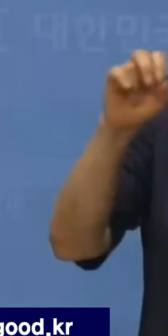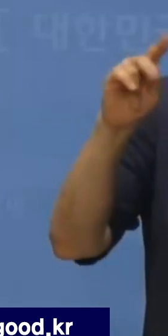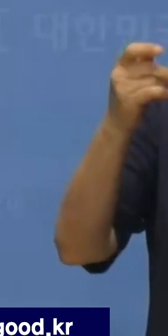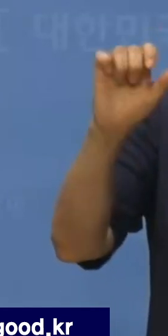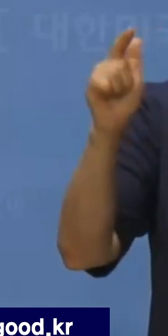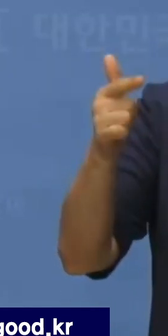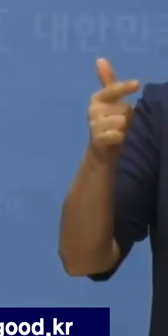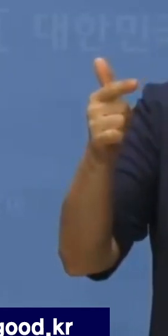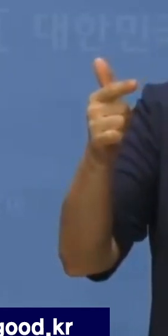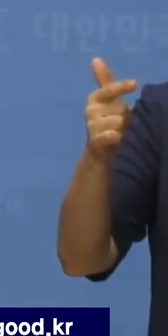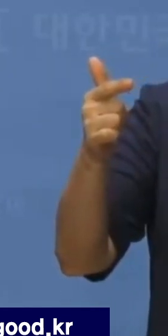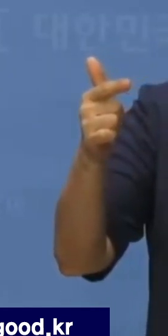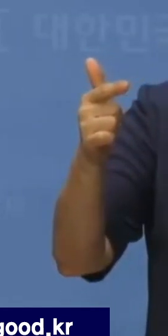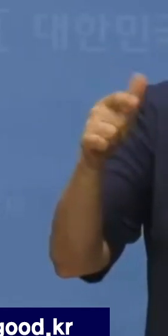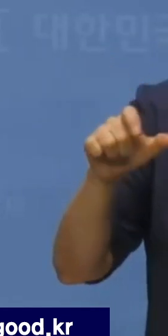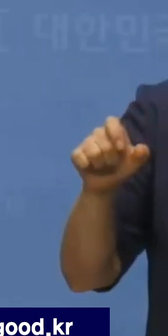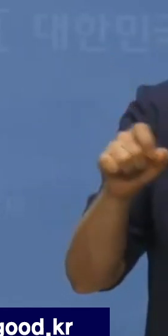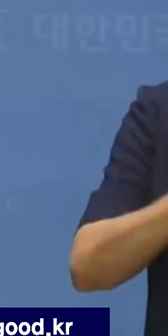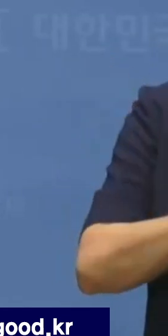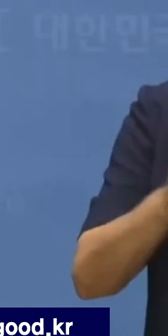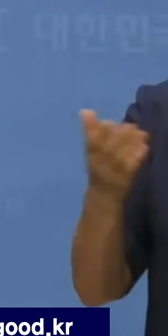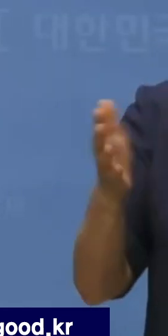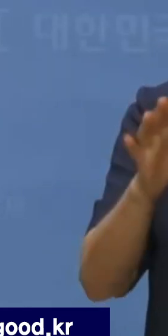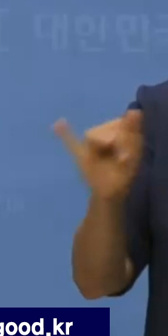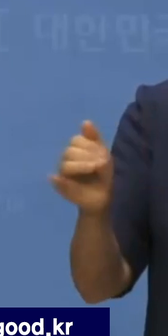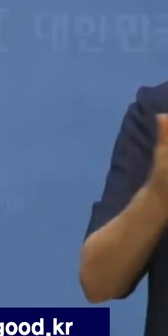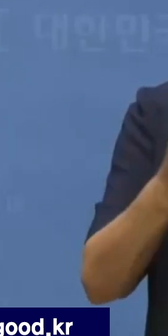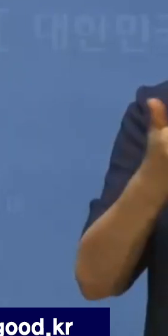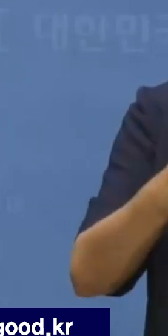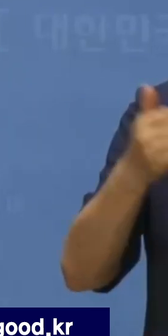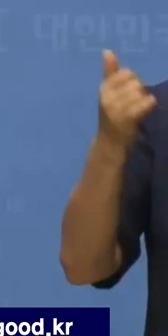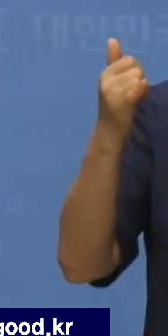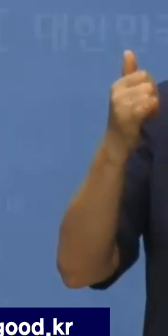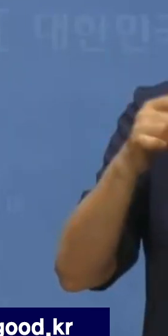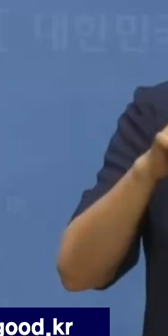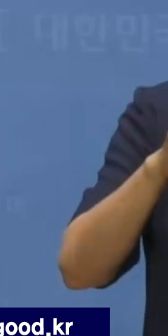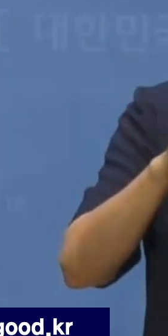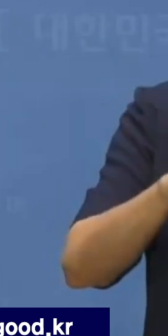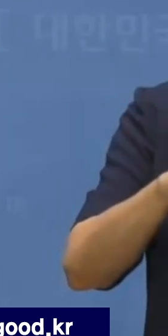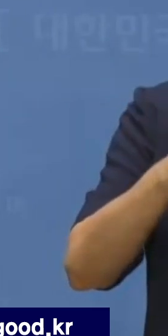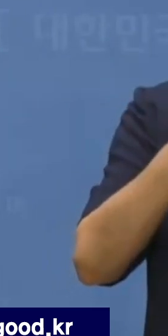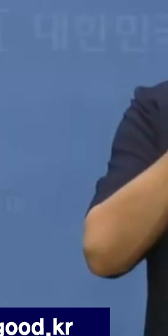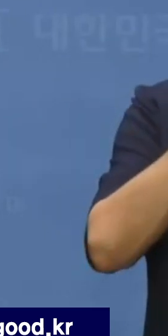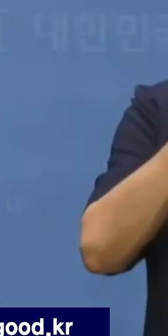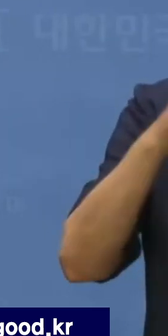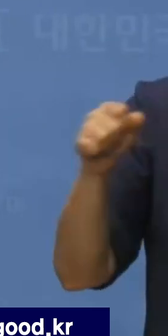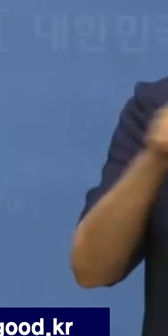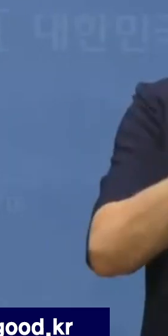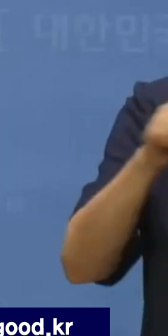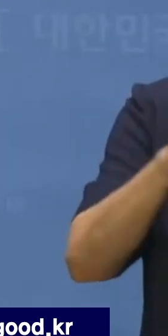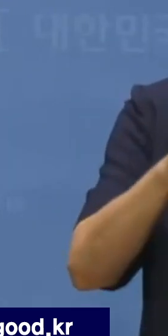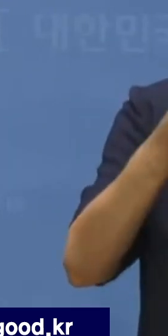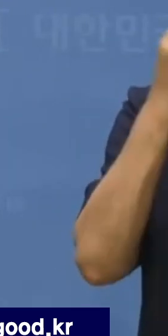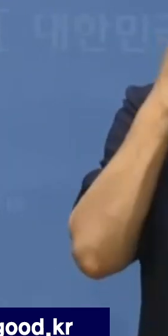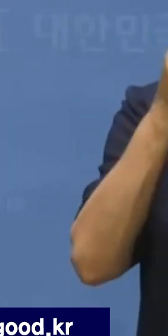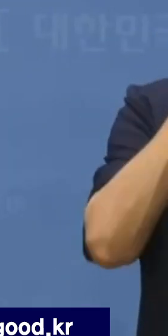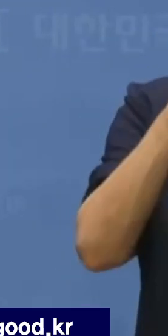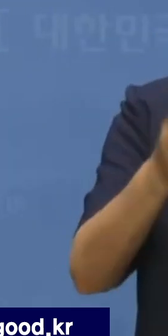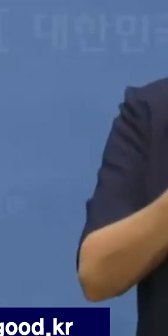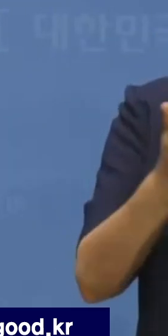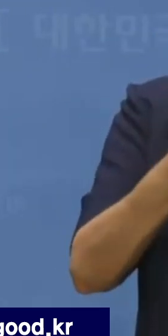대통령실 대외협력특보의 자녀 학폭 해명이 모두 거짓으로 드러나고 있습니다.